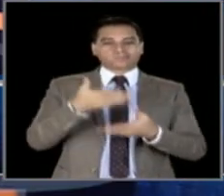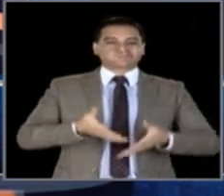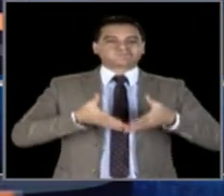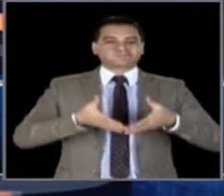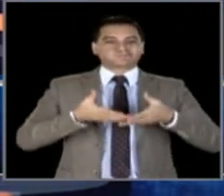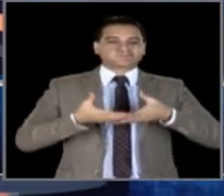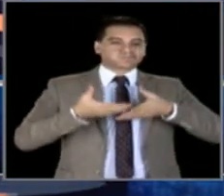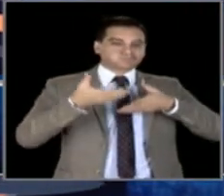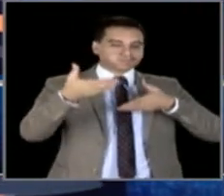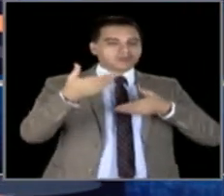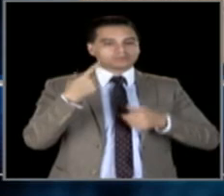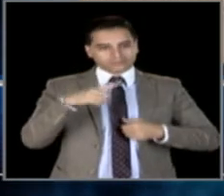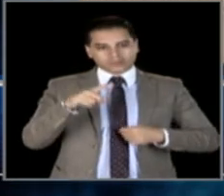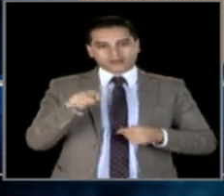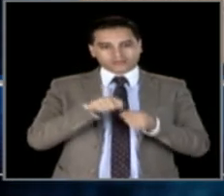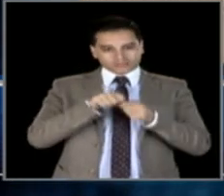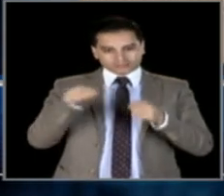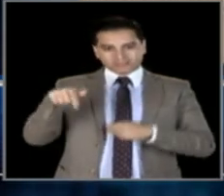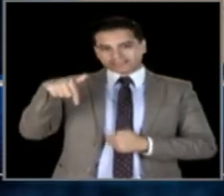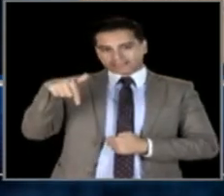طول الأناكوندا بيتراوح من